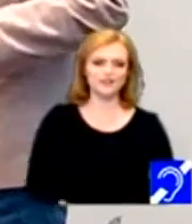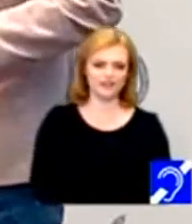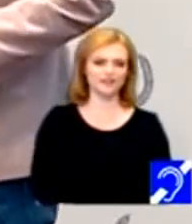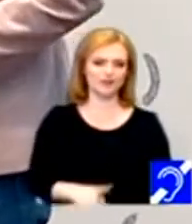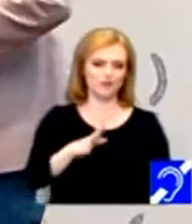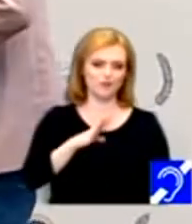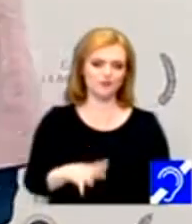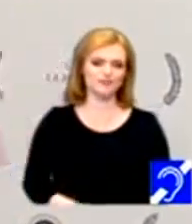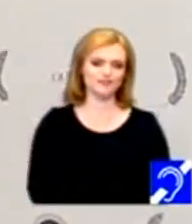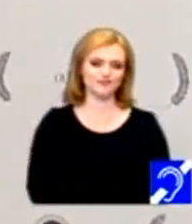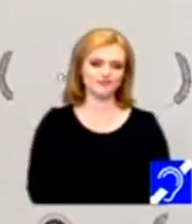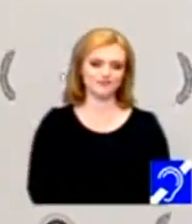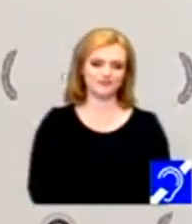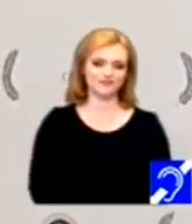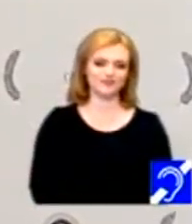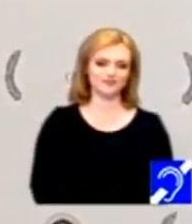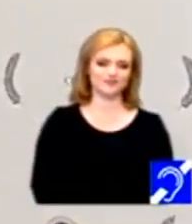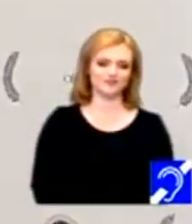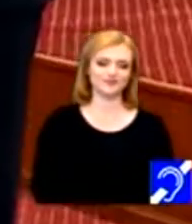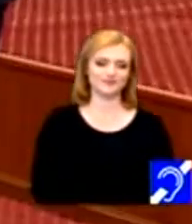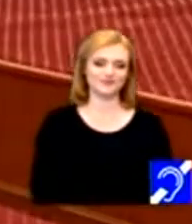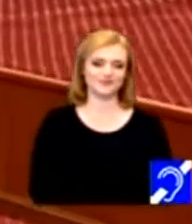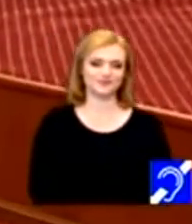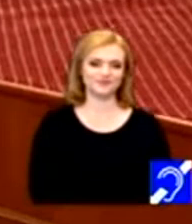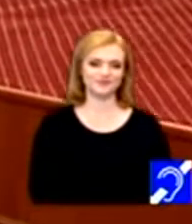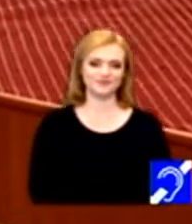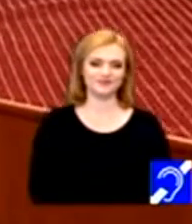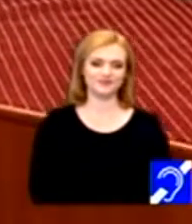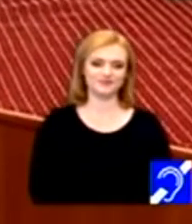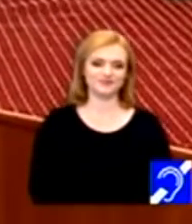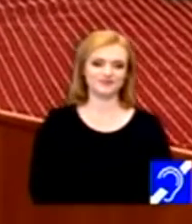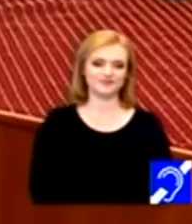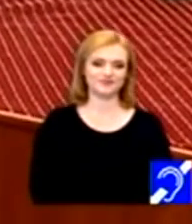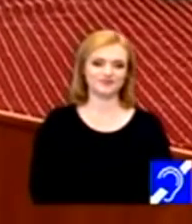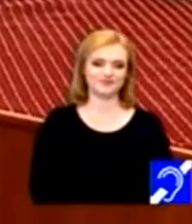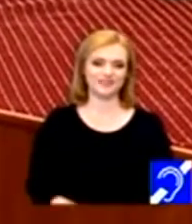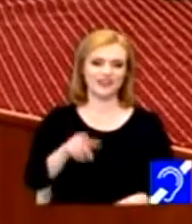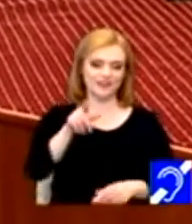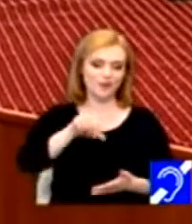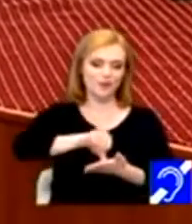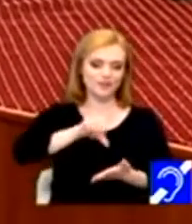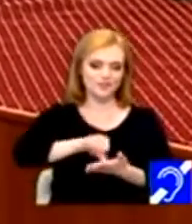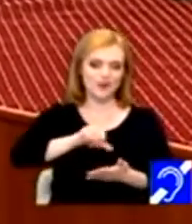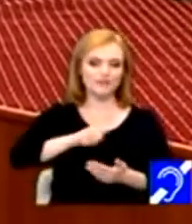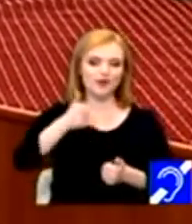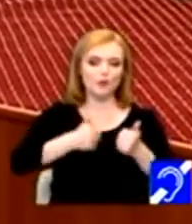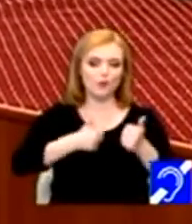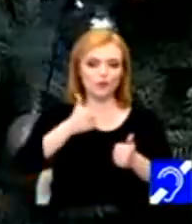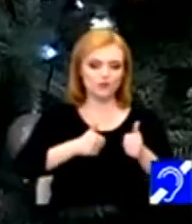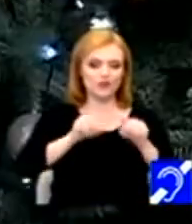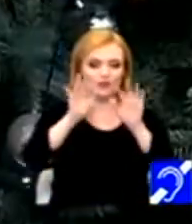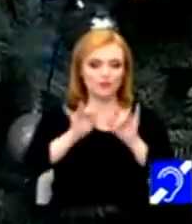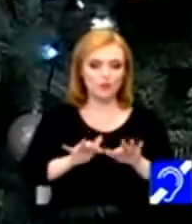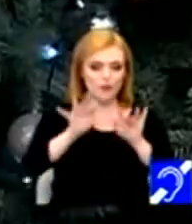Melnicianu și Claudiu Babin au obținut performanțe deosebite la Olimpiada Balcanică de Informatică. Mă simt onorat și foarte bucuros